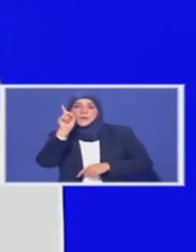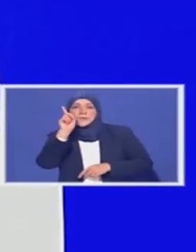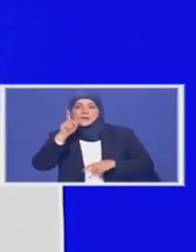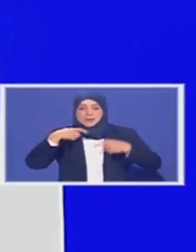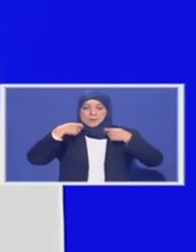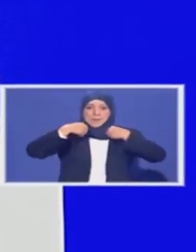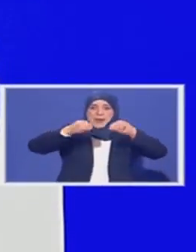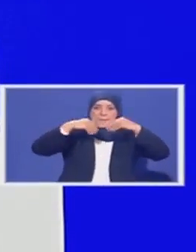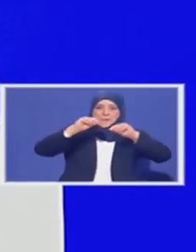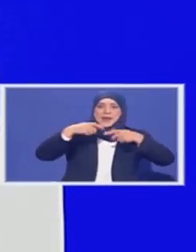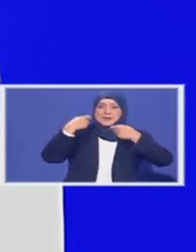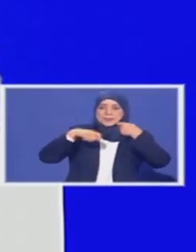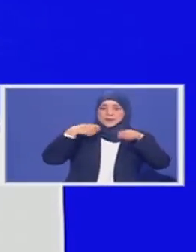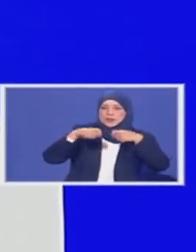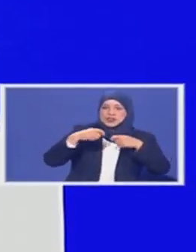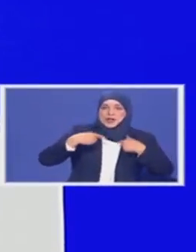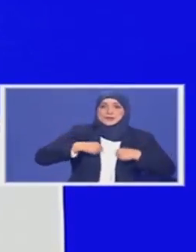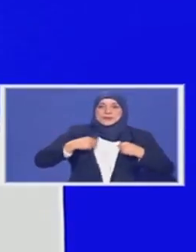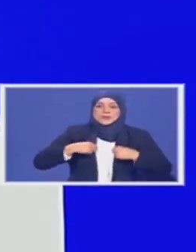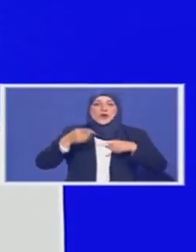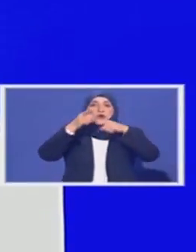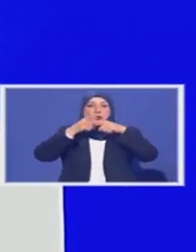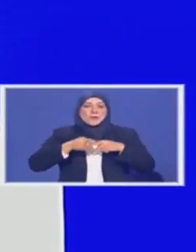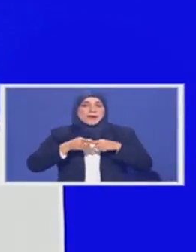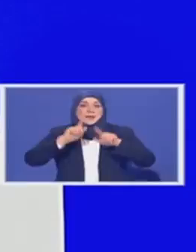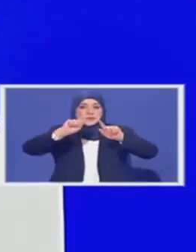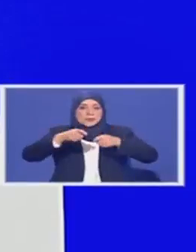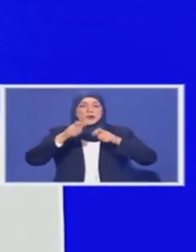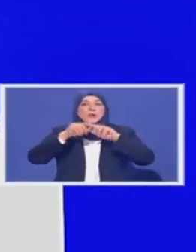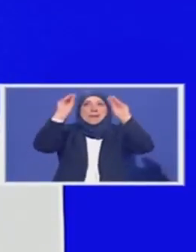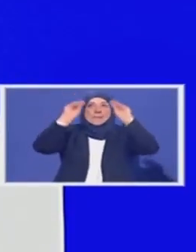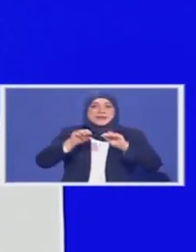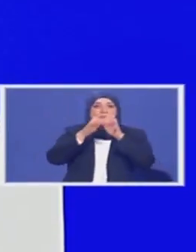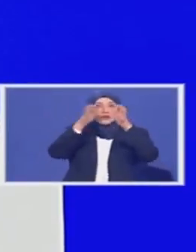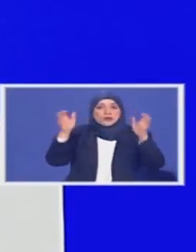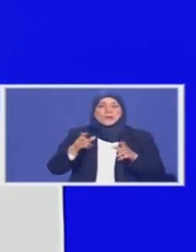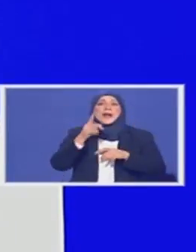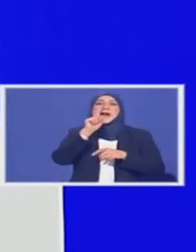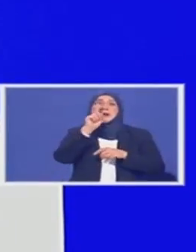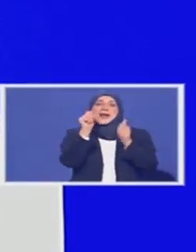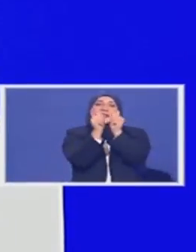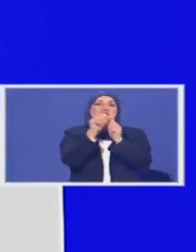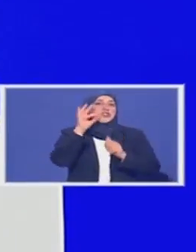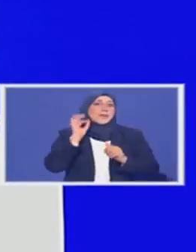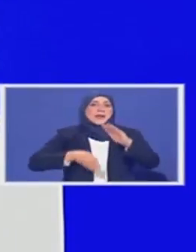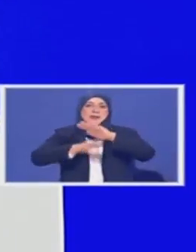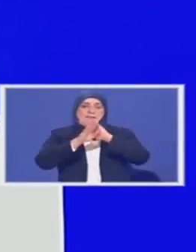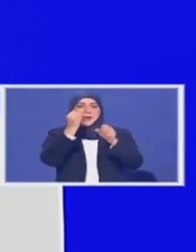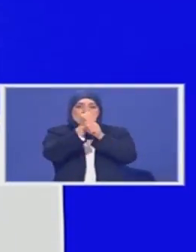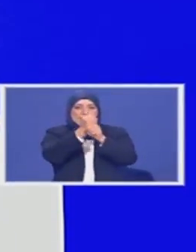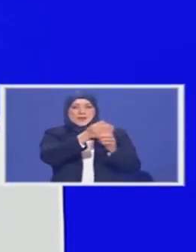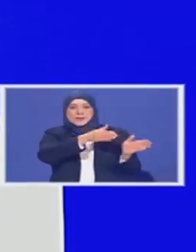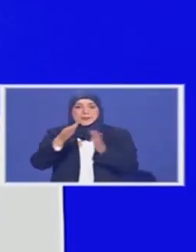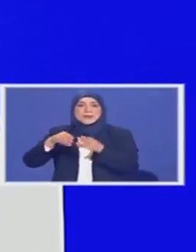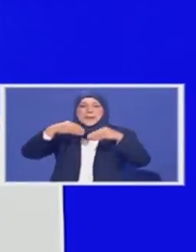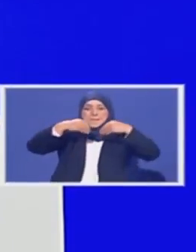والأنشطة الخصوصية اللي هي الملابس والأحذية والمساحات التجارية الكبرى في 11 ماي. الأسواق الأسبوعية وأسواق